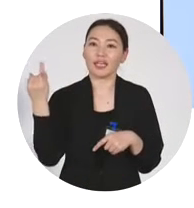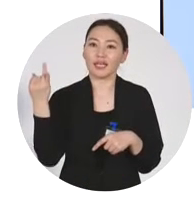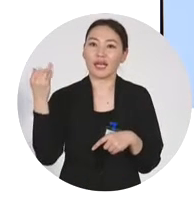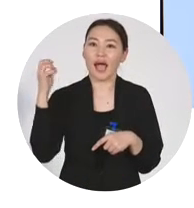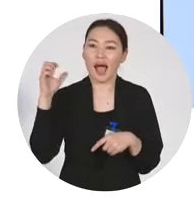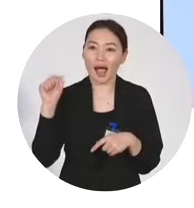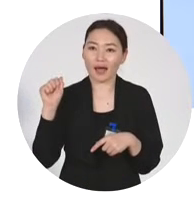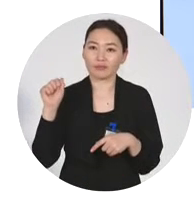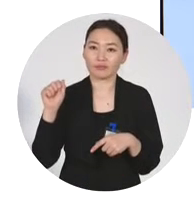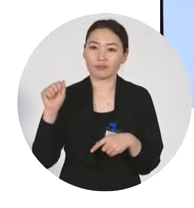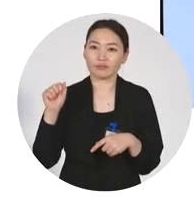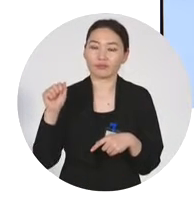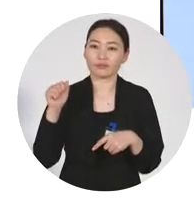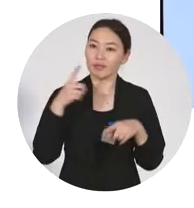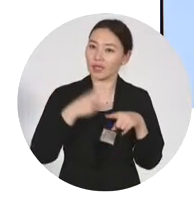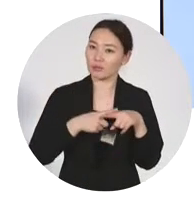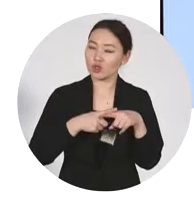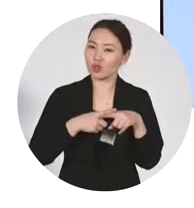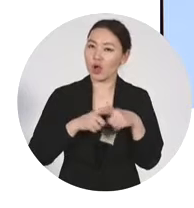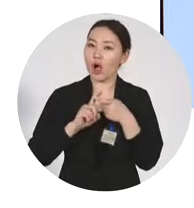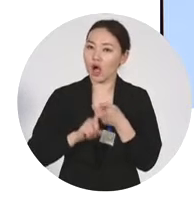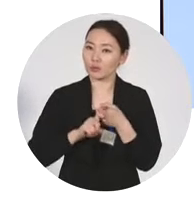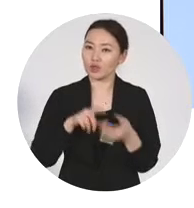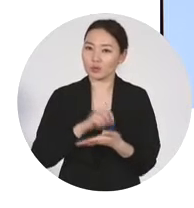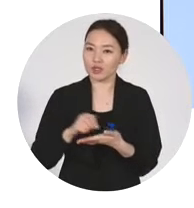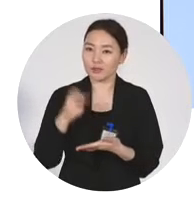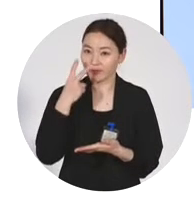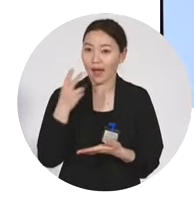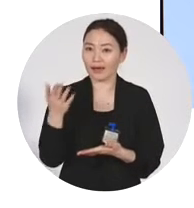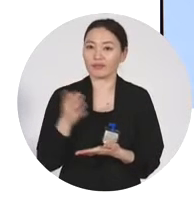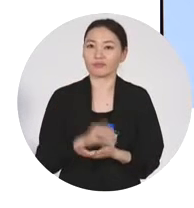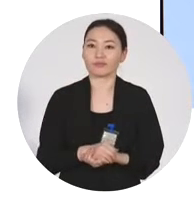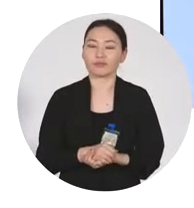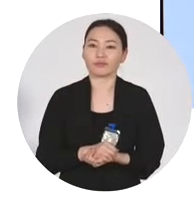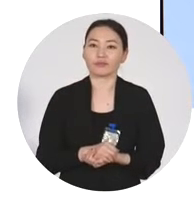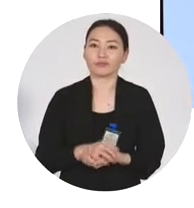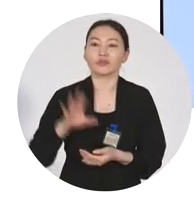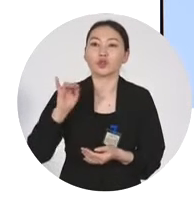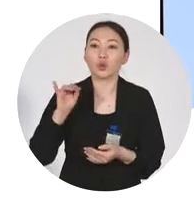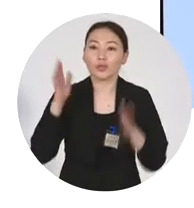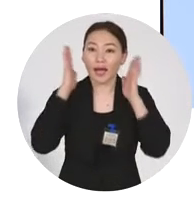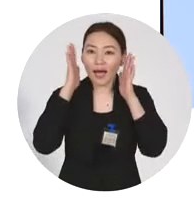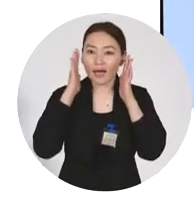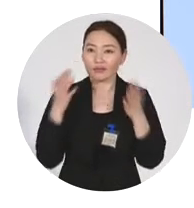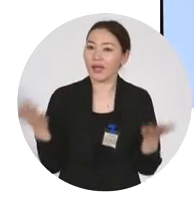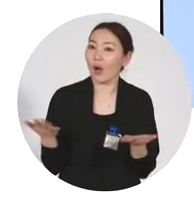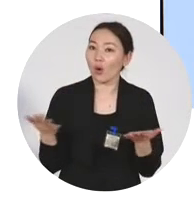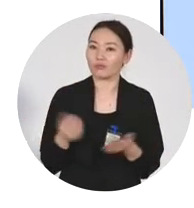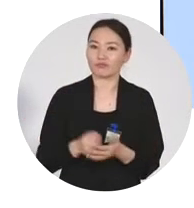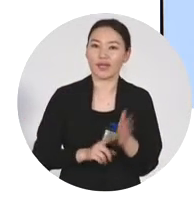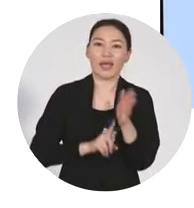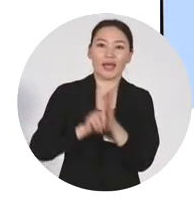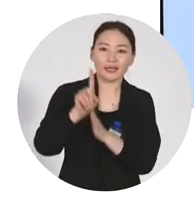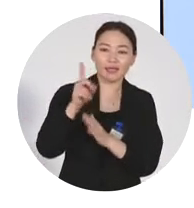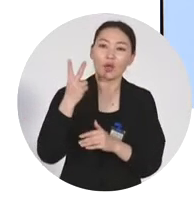буюу яа яа нөхцөлийг залгаж бичье. За энэ нөхцлүүдийг залгаж бичихийн тулд бүгд дээрээ үгээ эхлээд